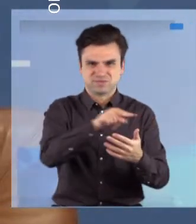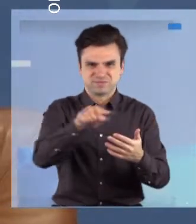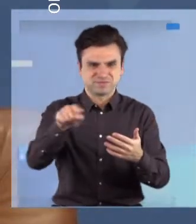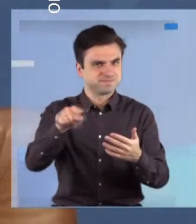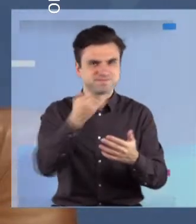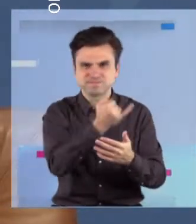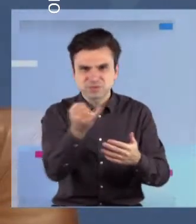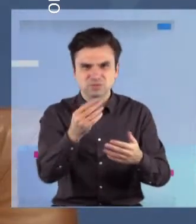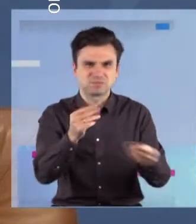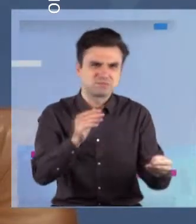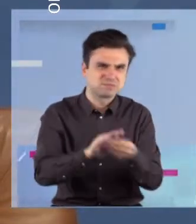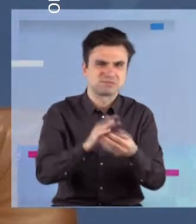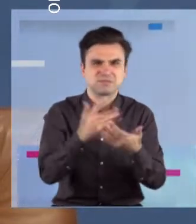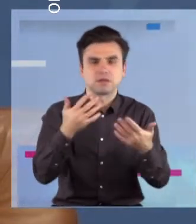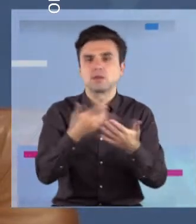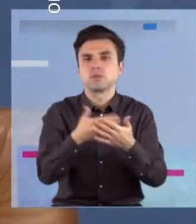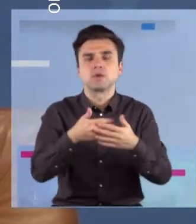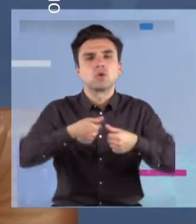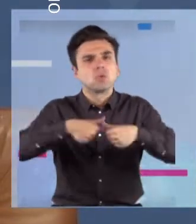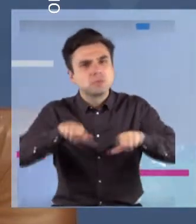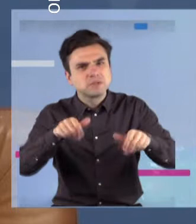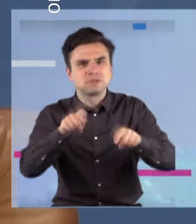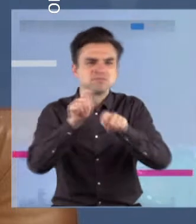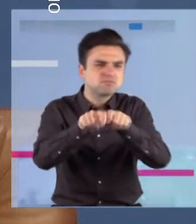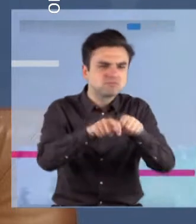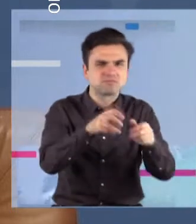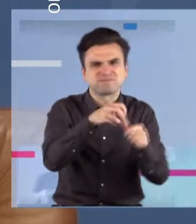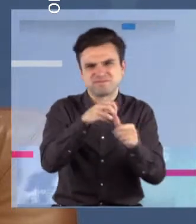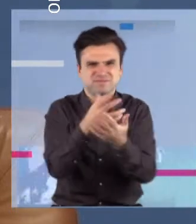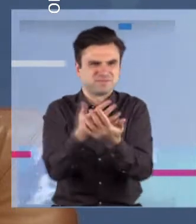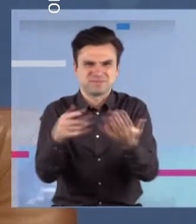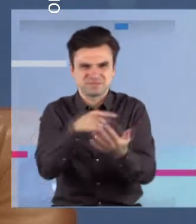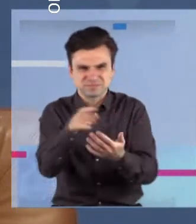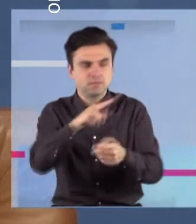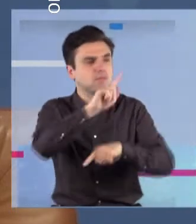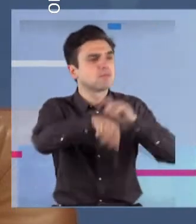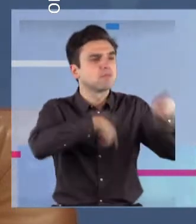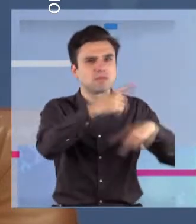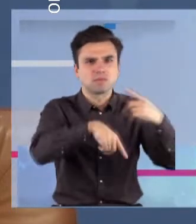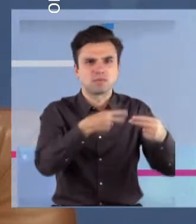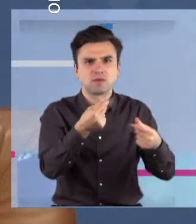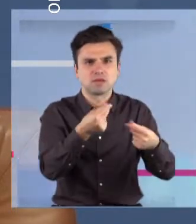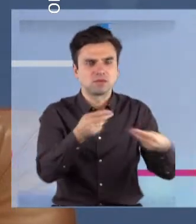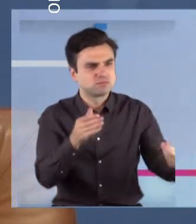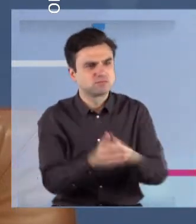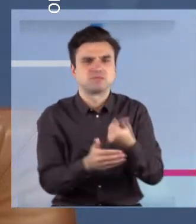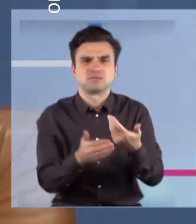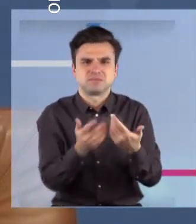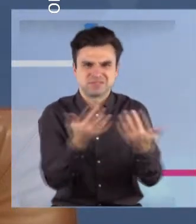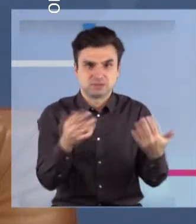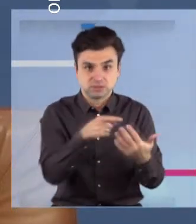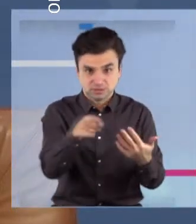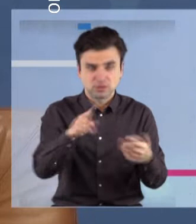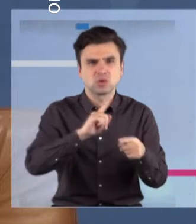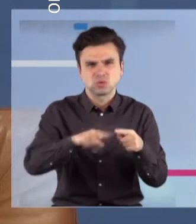велике прохання. Дивіться, ми... Нам потрібен ще якийсь час для того, щоб замінити негідників і корупціонерів